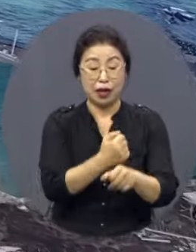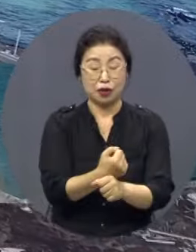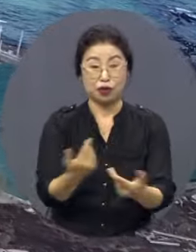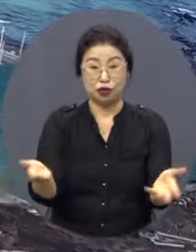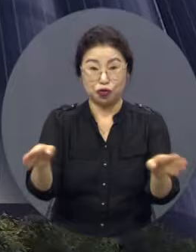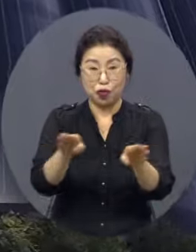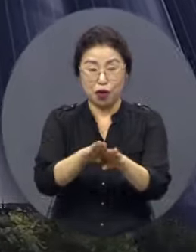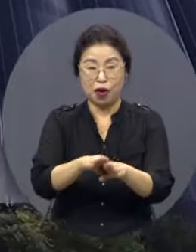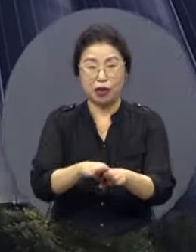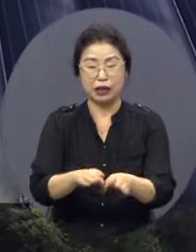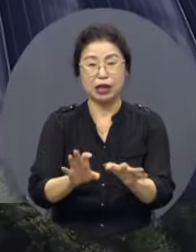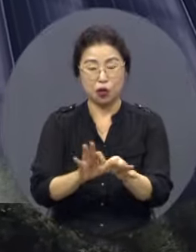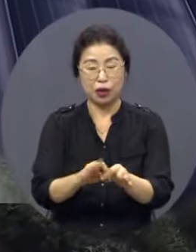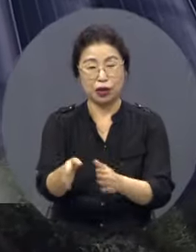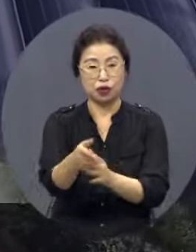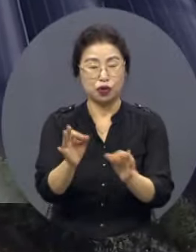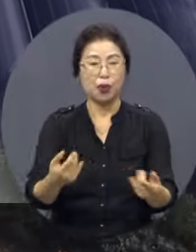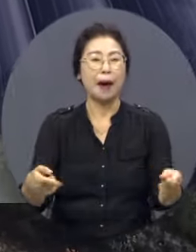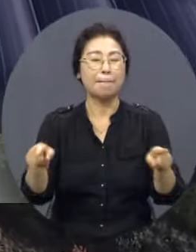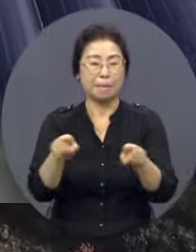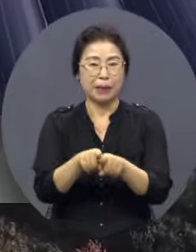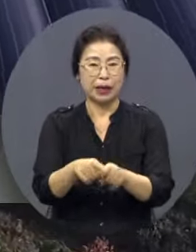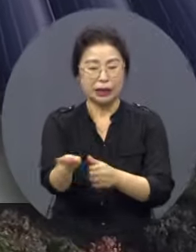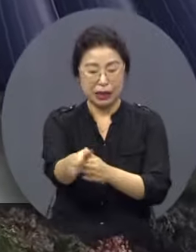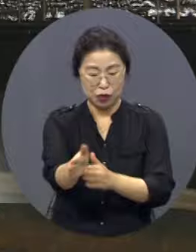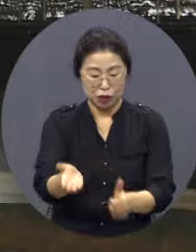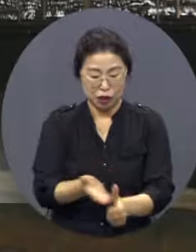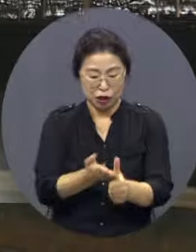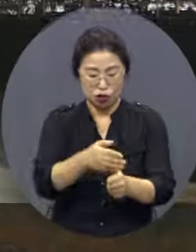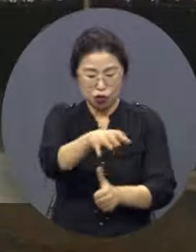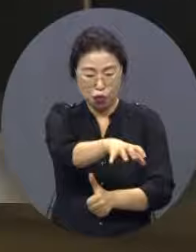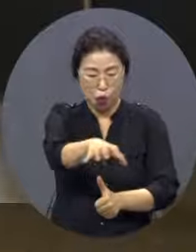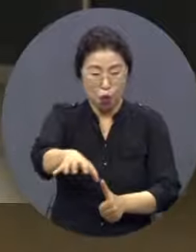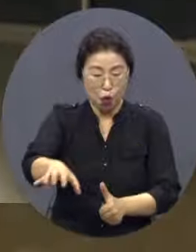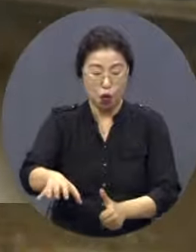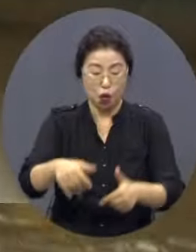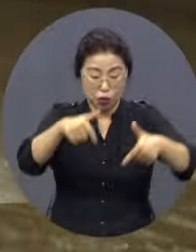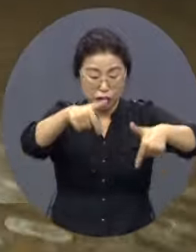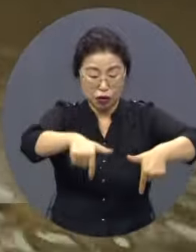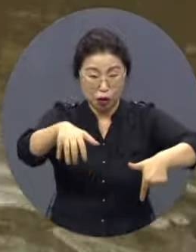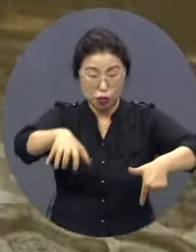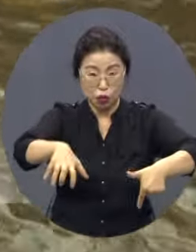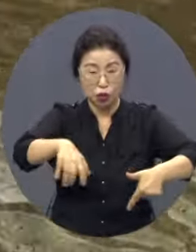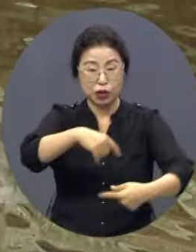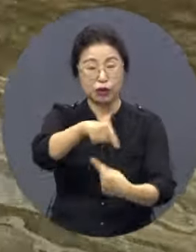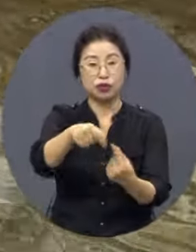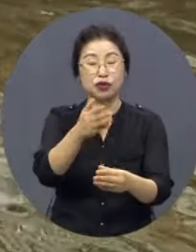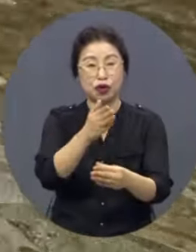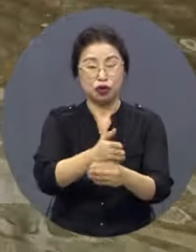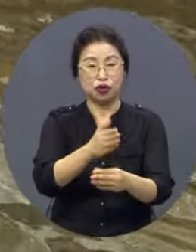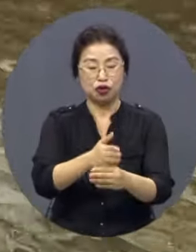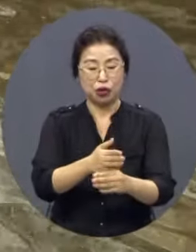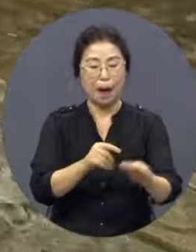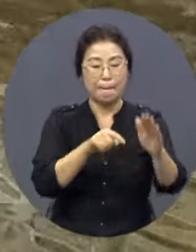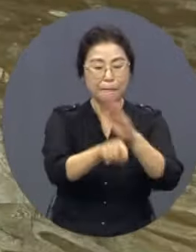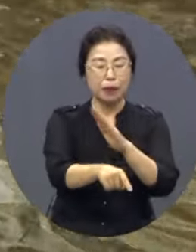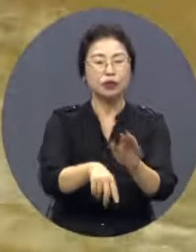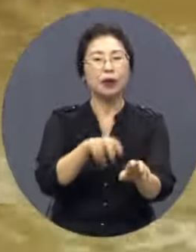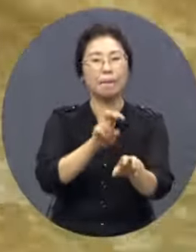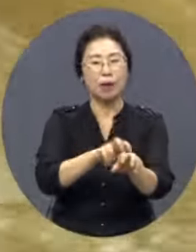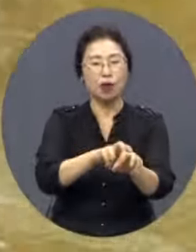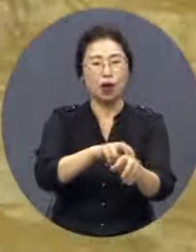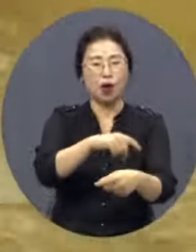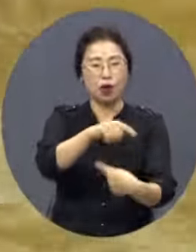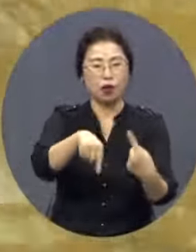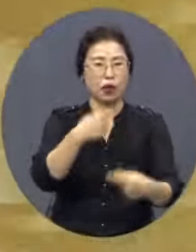해양수산연구원은 어류양식 수협 등과 함께 양식장 등이 밀집된 서부 지역에서 운영 중인 현장이동병원